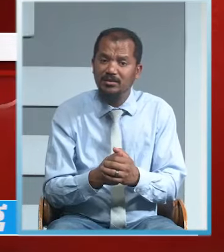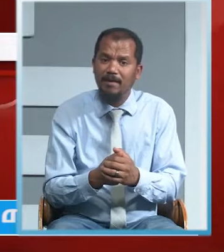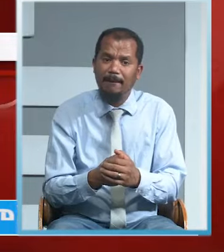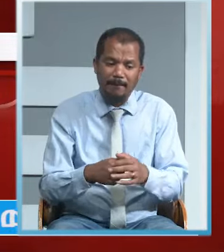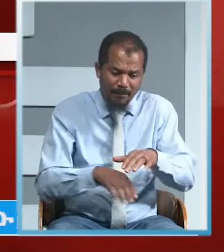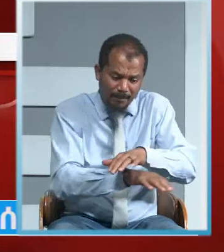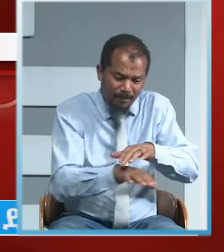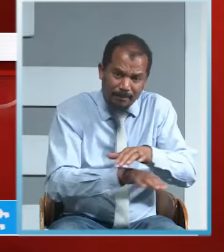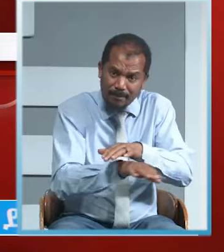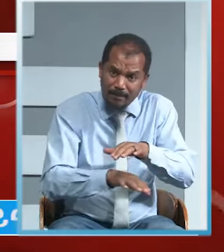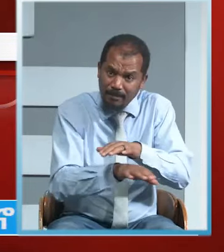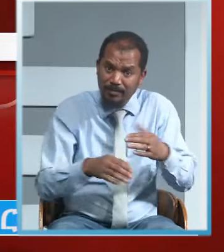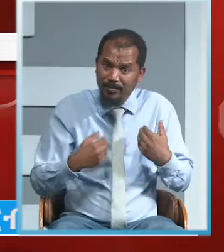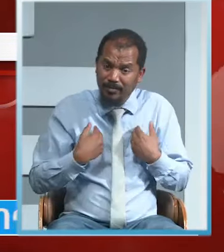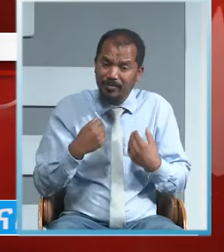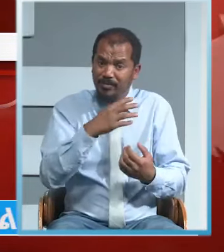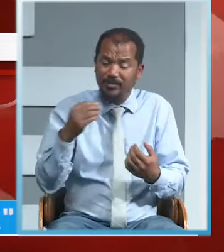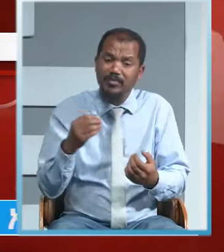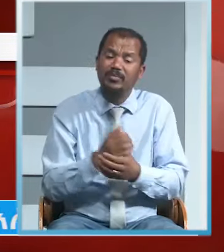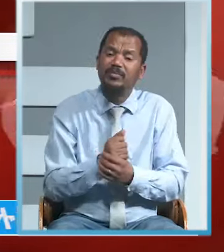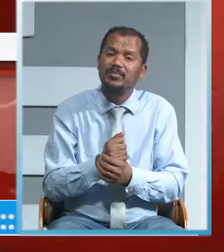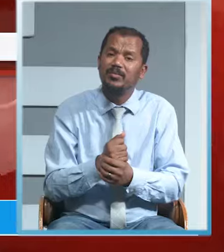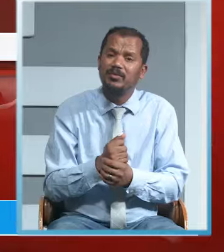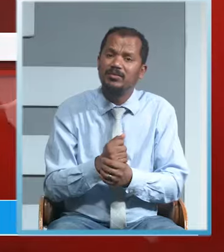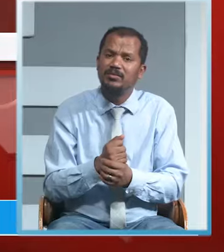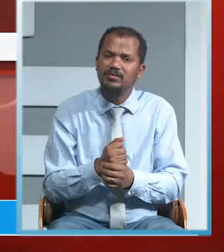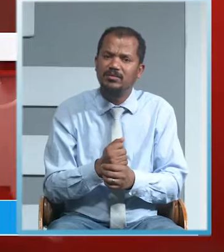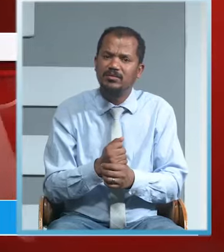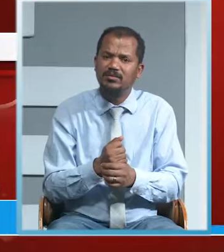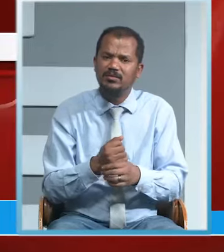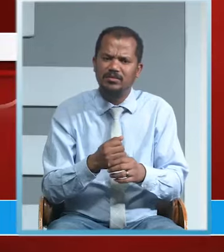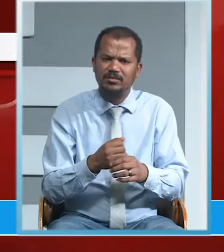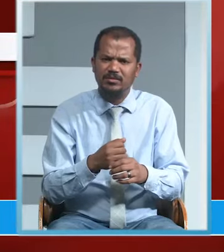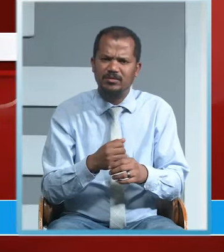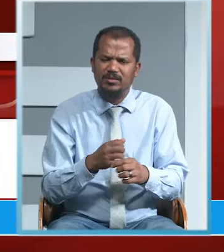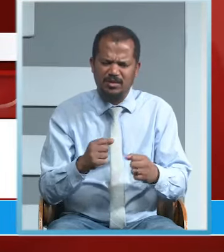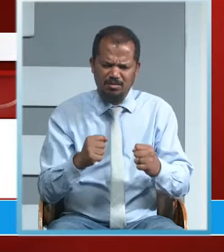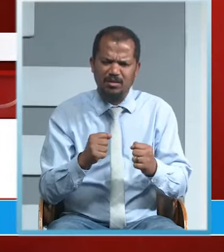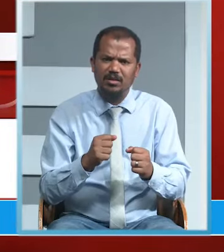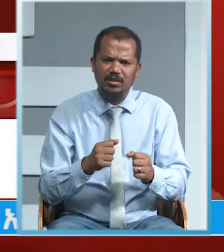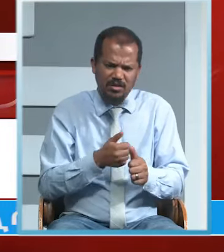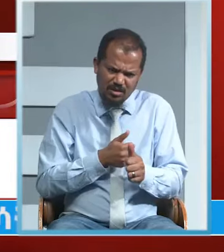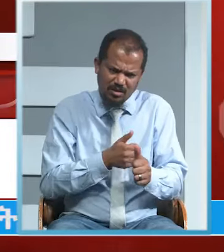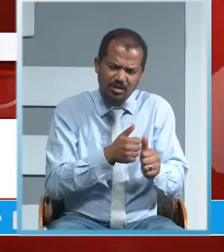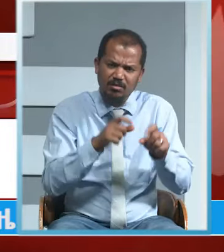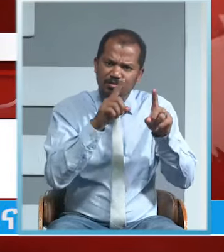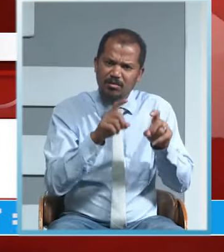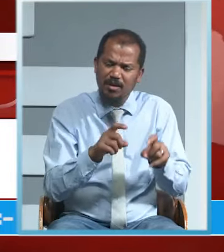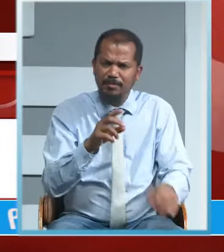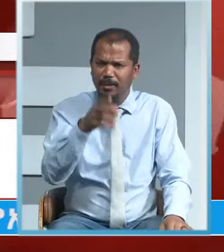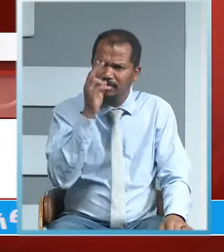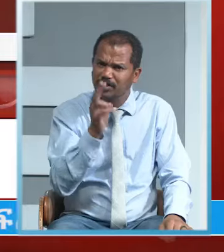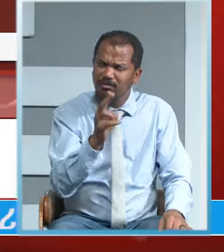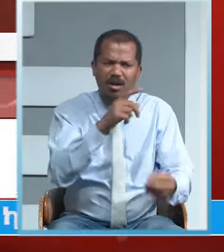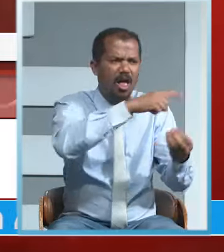ታች ላይ የወረደ እና ጥልቅ የሆነ ክትትልና ምርመራ በማድረግ በአስቸኳይ አካባቢው